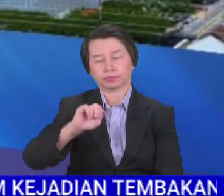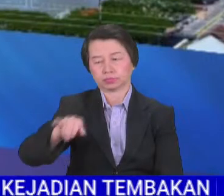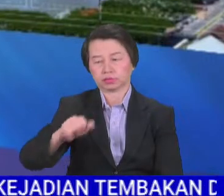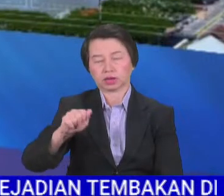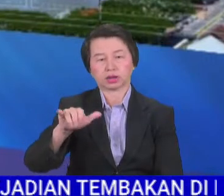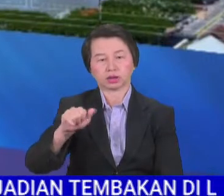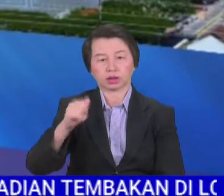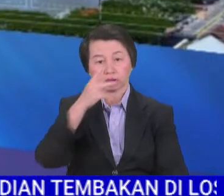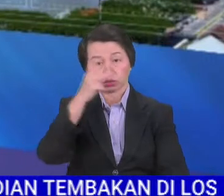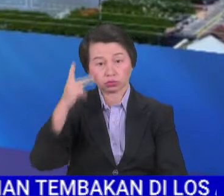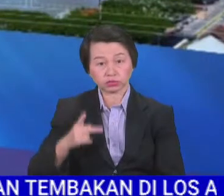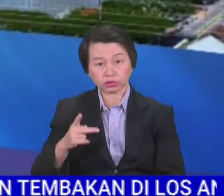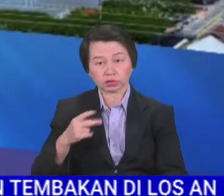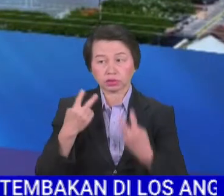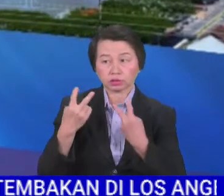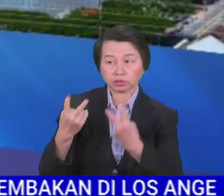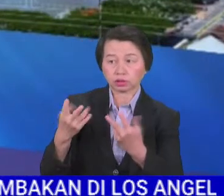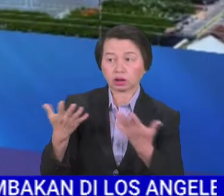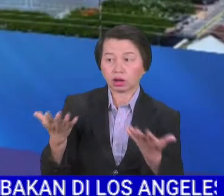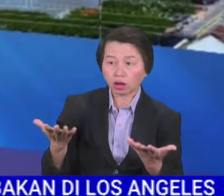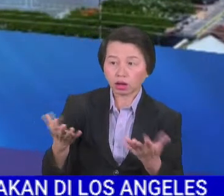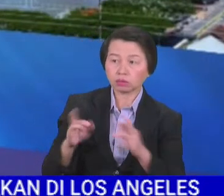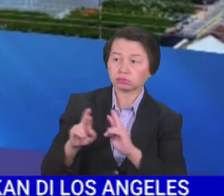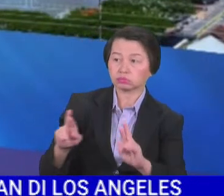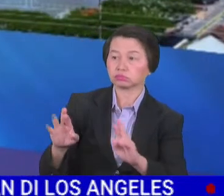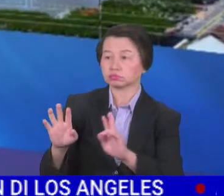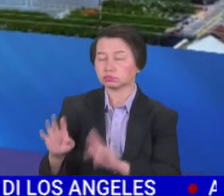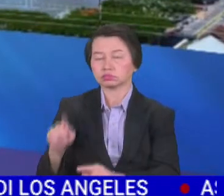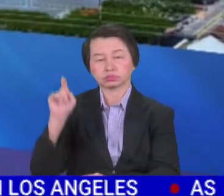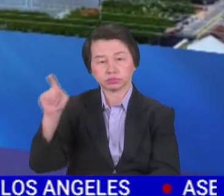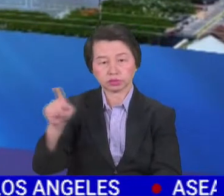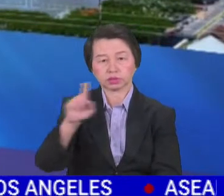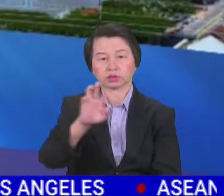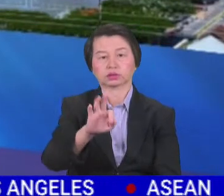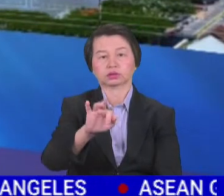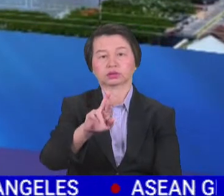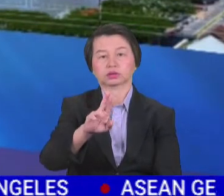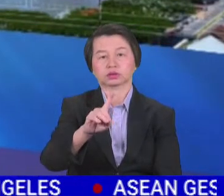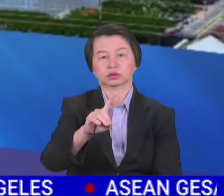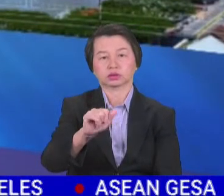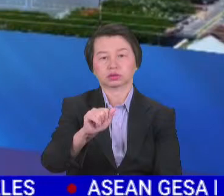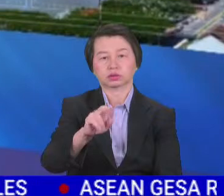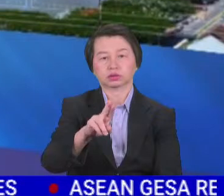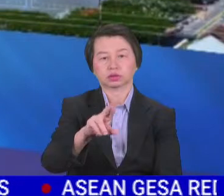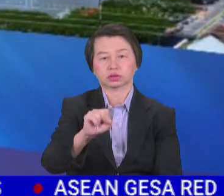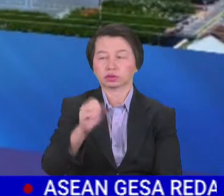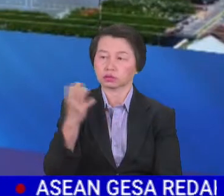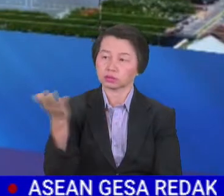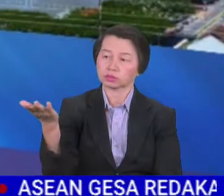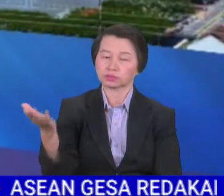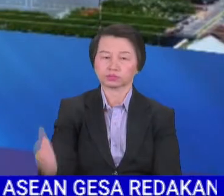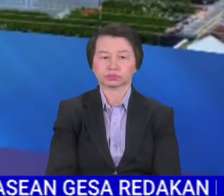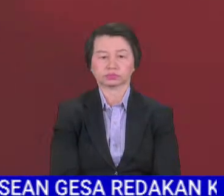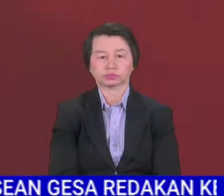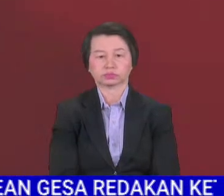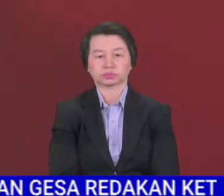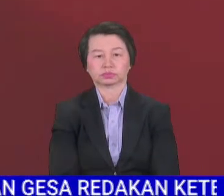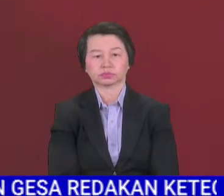untuk mengikuti sejauh mana persiapannya, kita bersama Fidaus RC Idris. Fidaus, silakan.